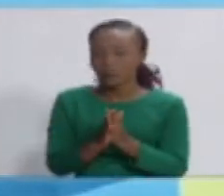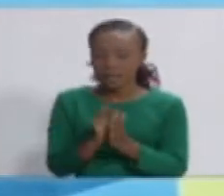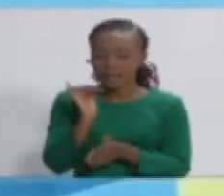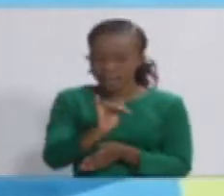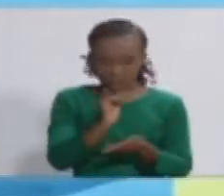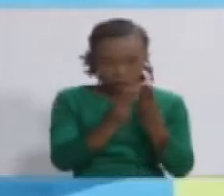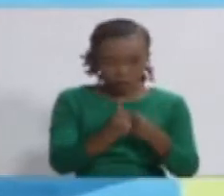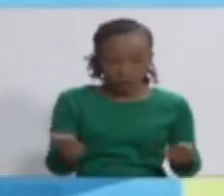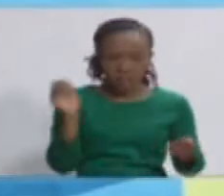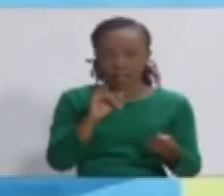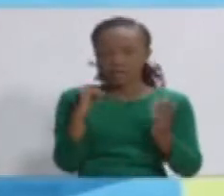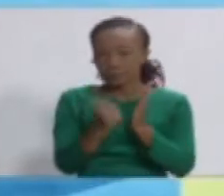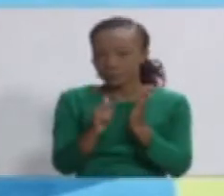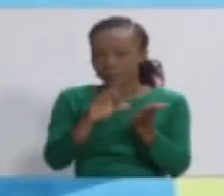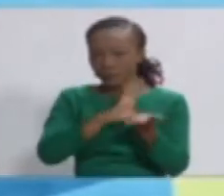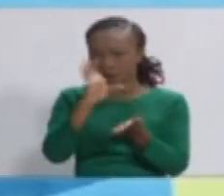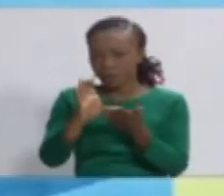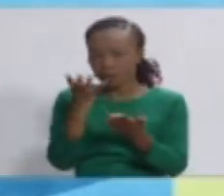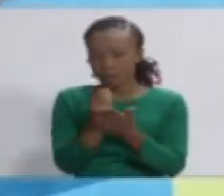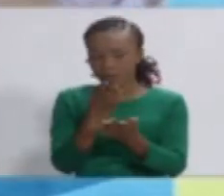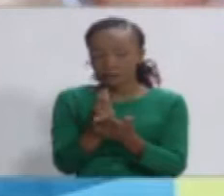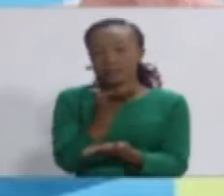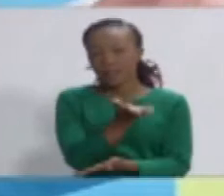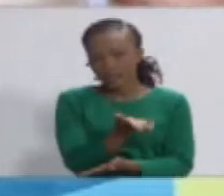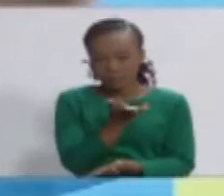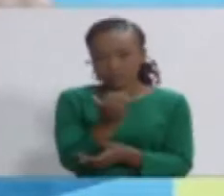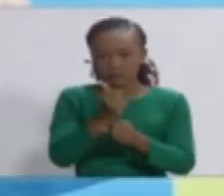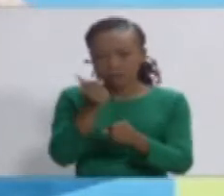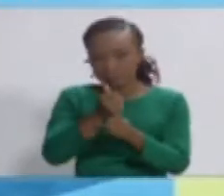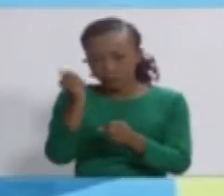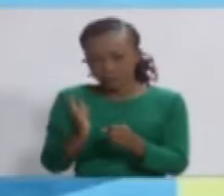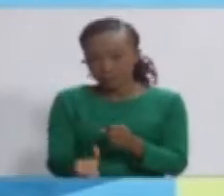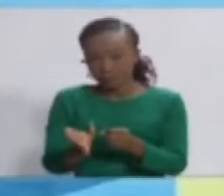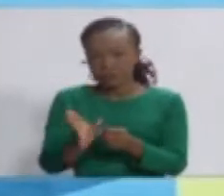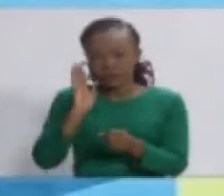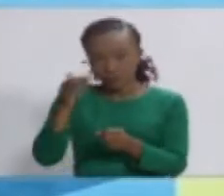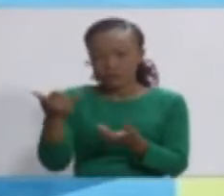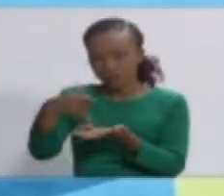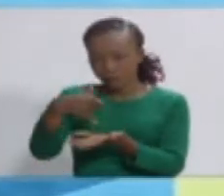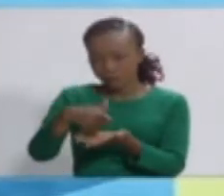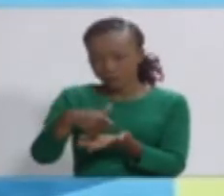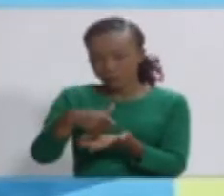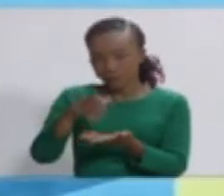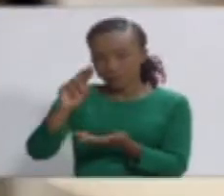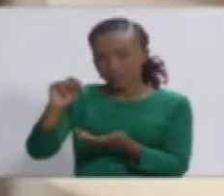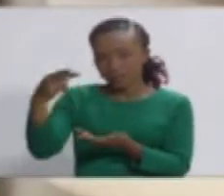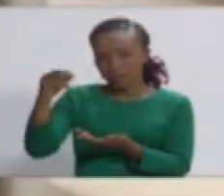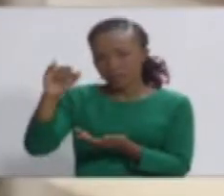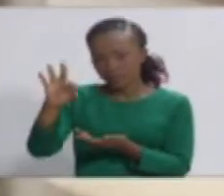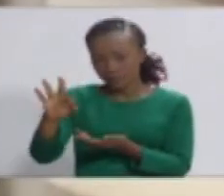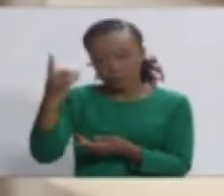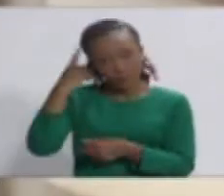tunaenda kutatulia hiyo jambo. Budget iko, pesa zimo, na hawa wafanyikazi wataweza kuandikishwa katika bima ya NHIF.